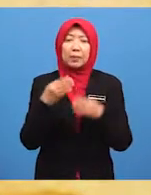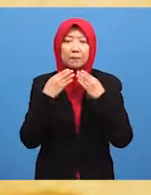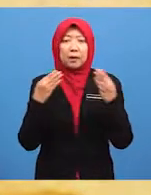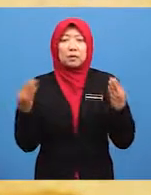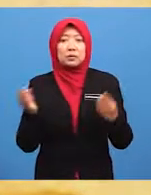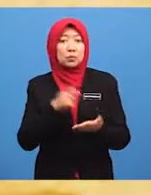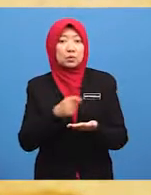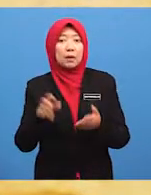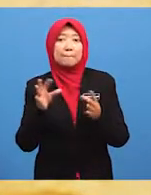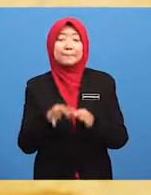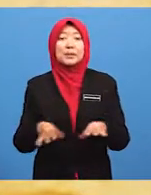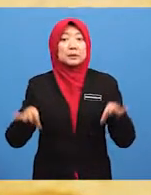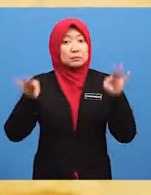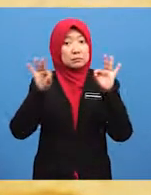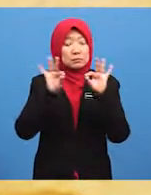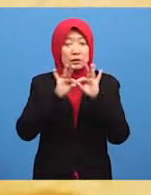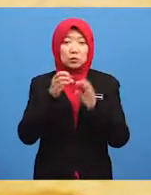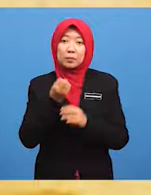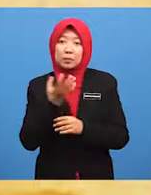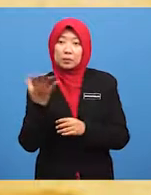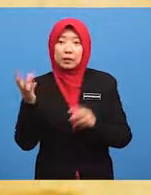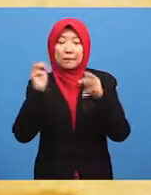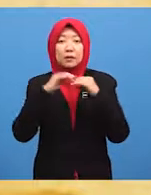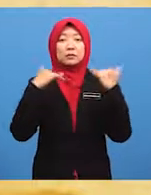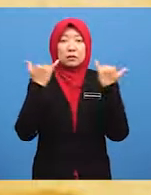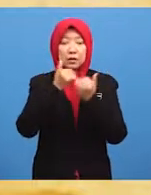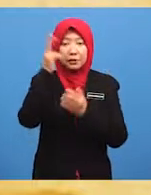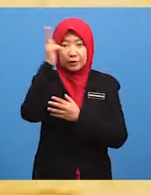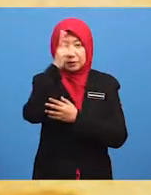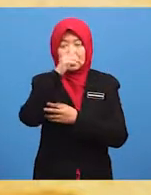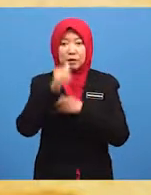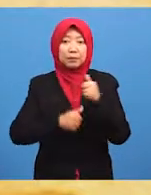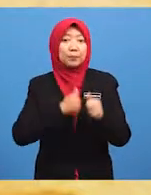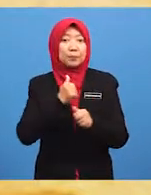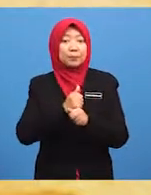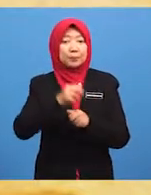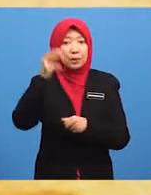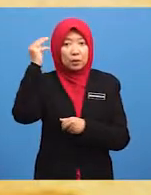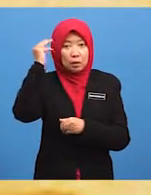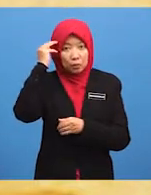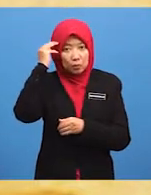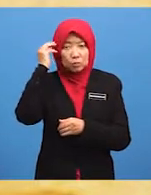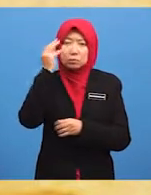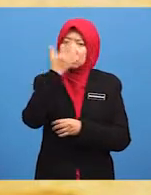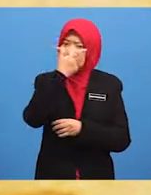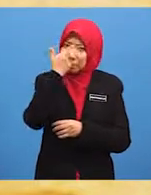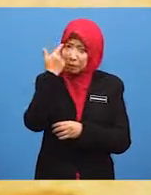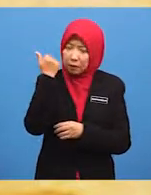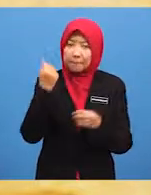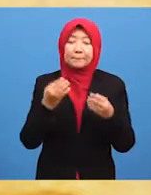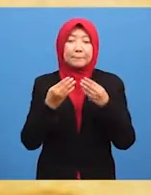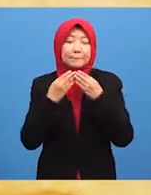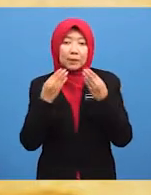penting kepada perkembangan masyarakat Kerajaan Alam Melayu? Hal ini kerana bahasa